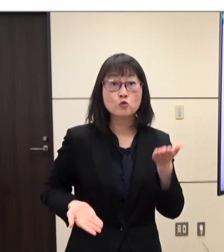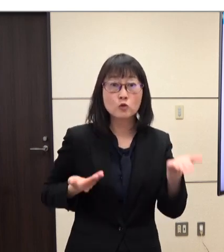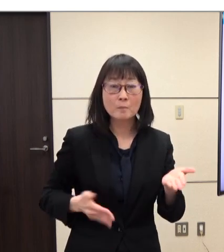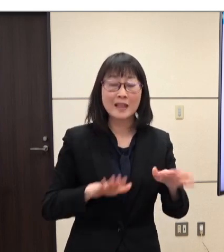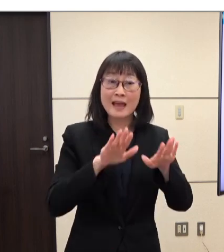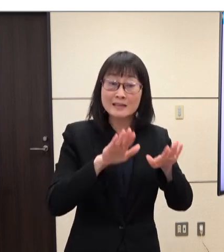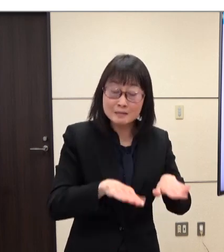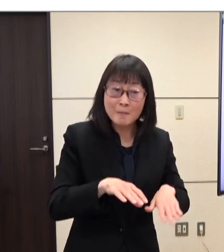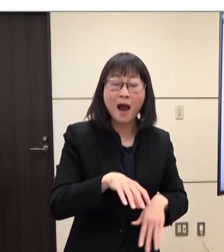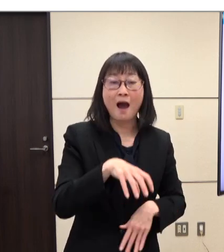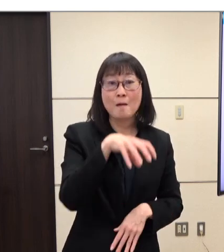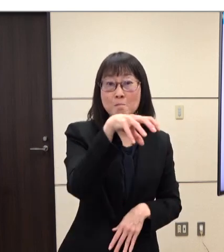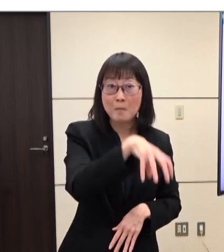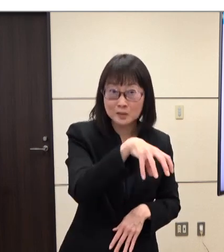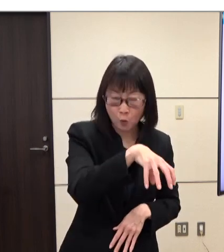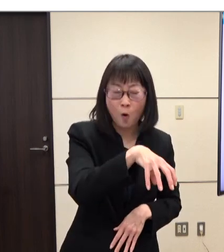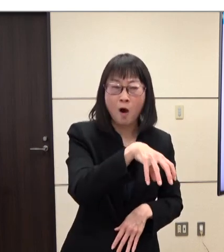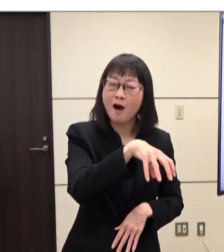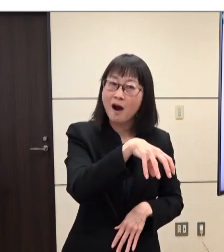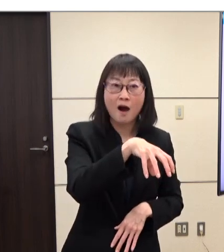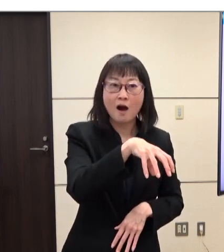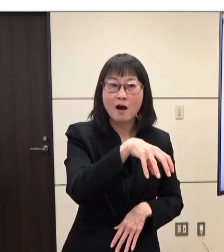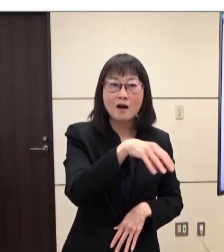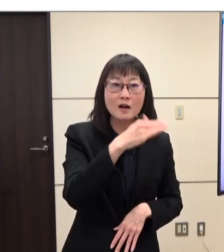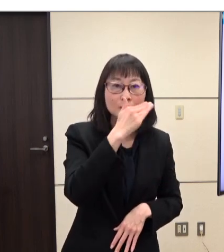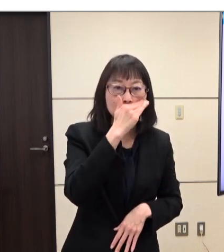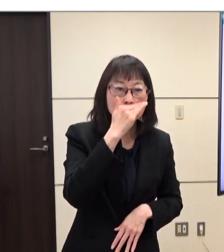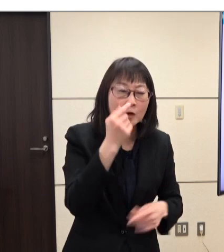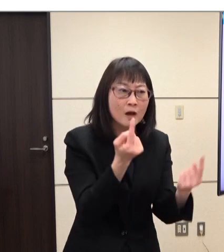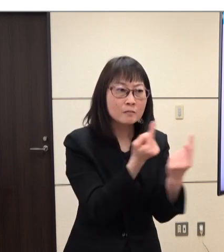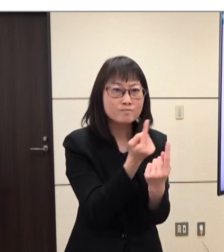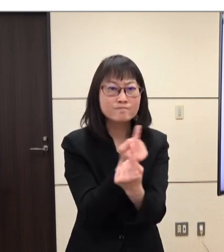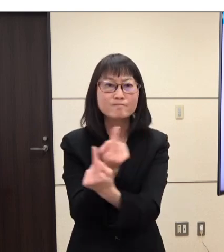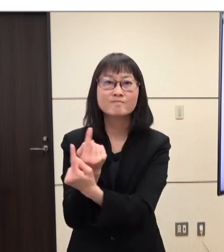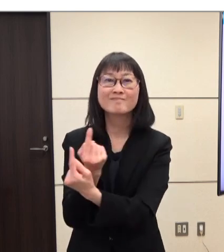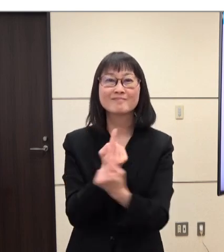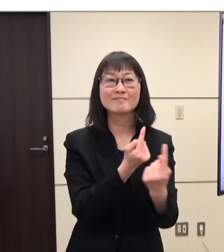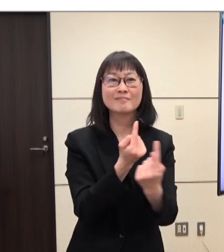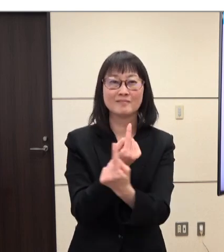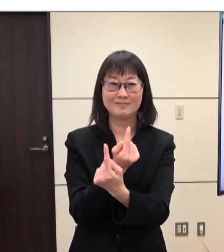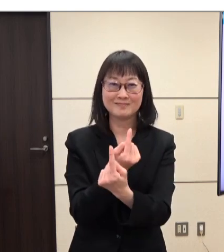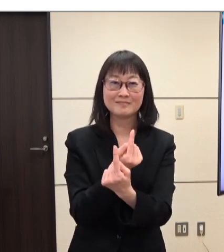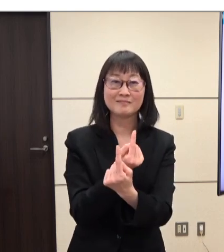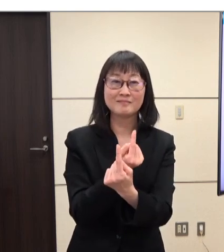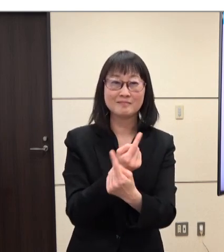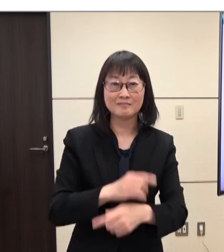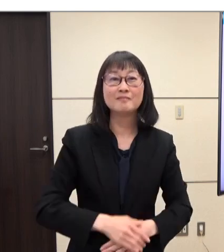遊スポット魅力アップ支援事業でもって、多くの事業者の皆さんが